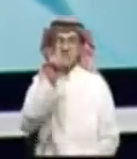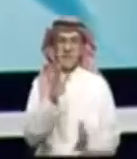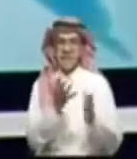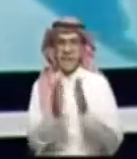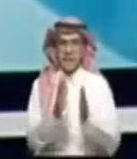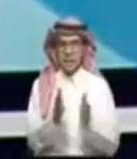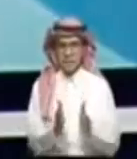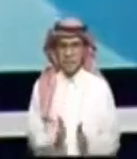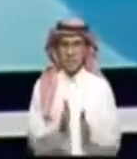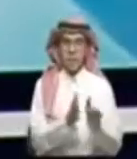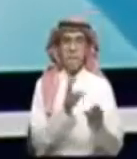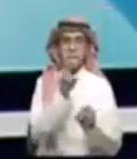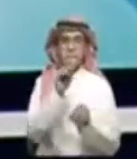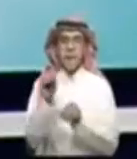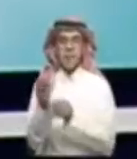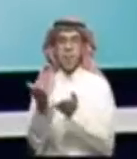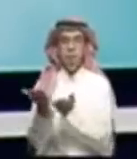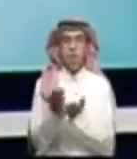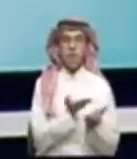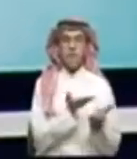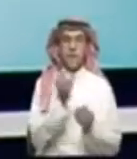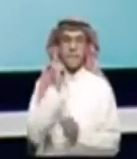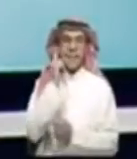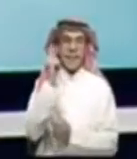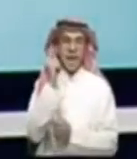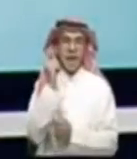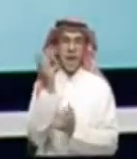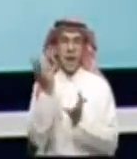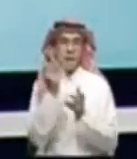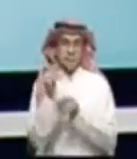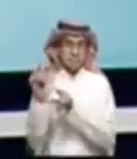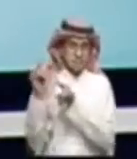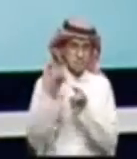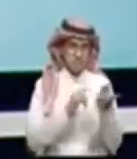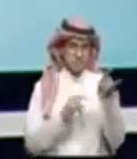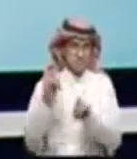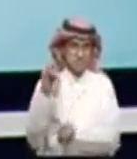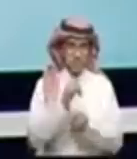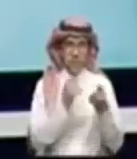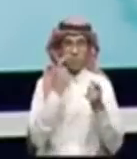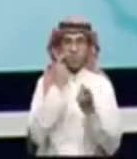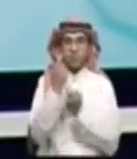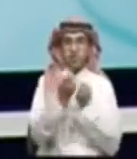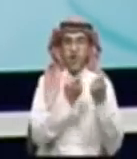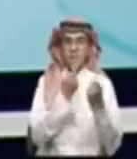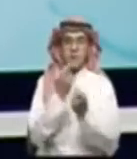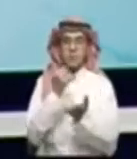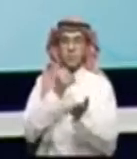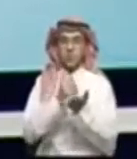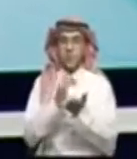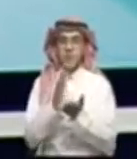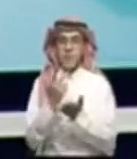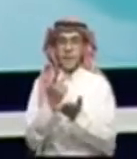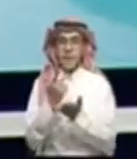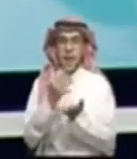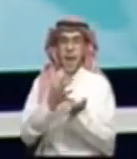كما وصل ضيوف خادم الحرمين الشريفين للمدينة المنورة بعد أداء مناسكهم، وذلك تحت إشراف ومتابعة الأمانة